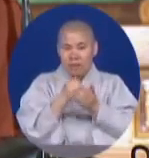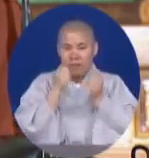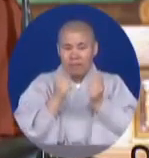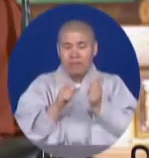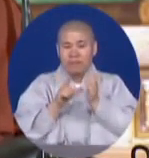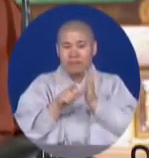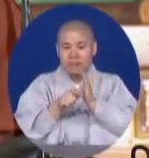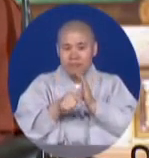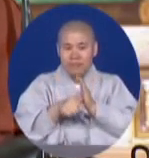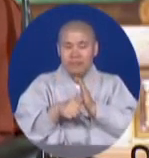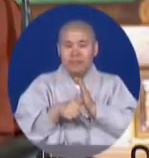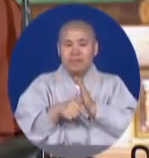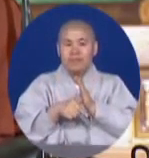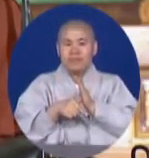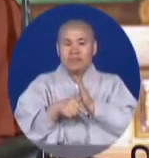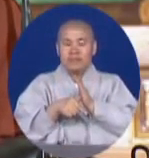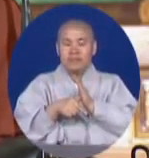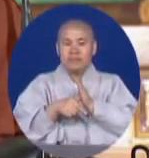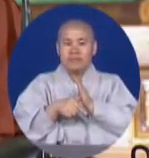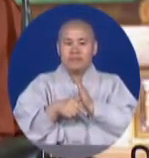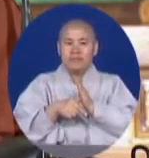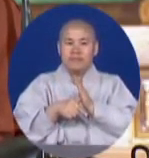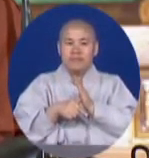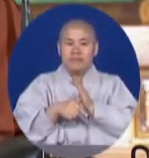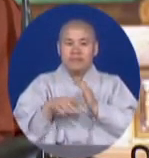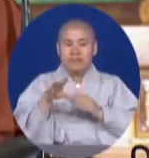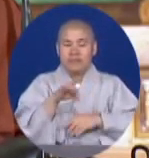내려오셔요. 그래서 이제